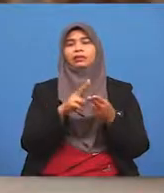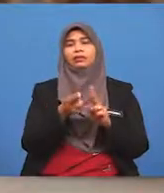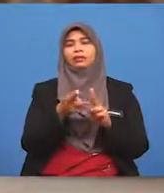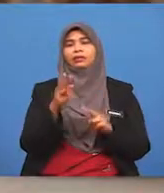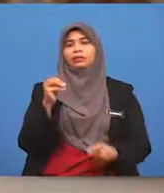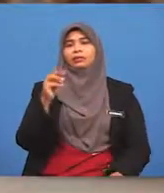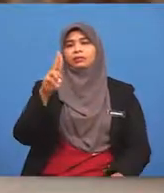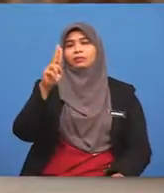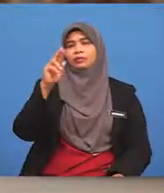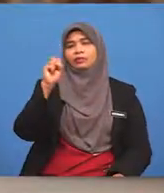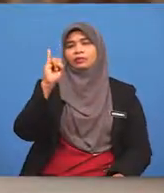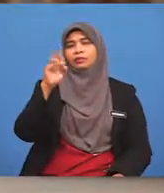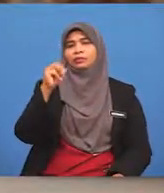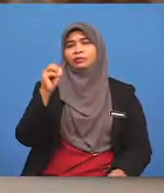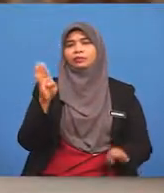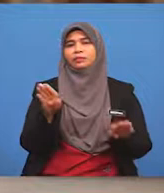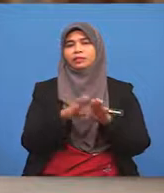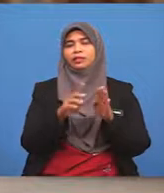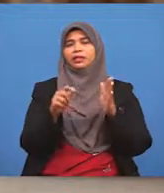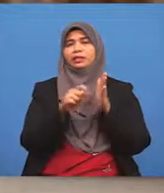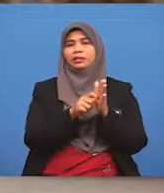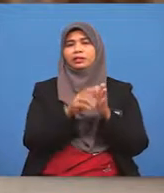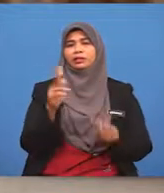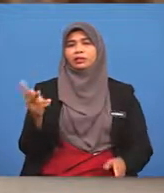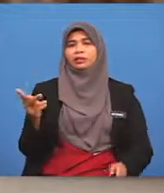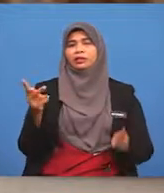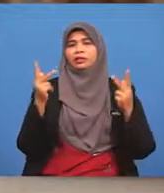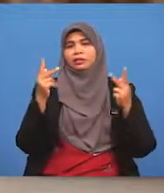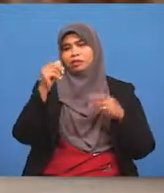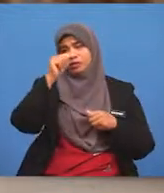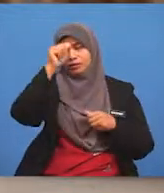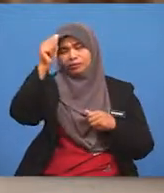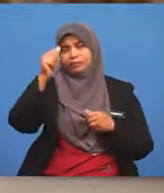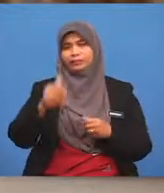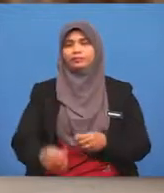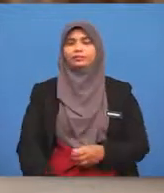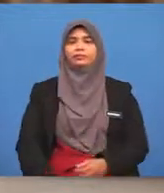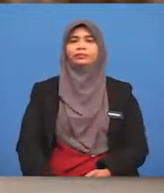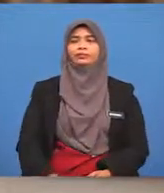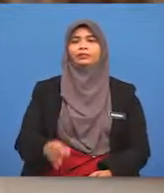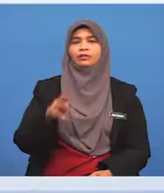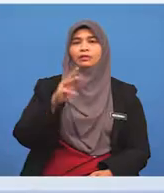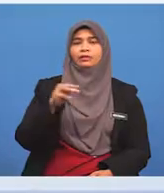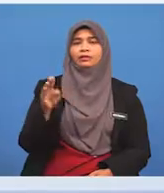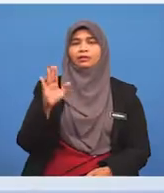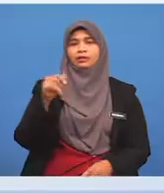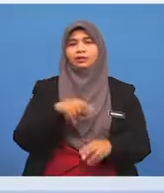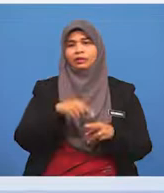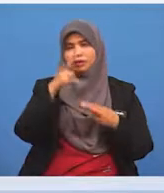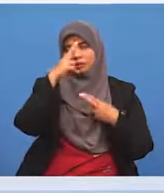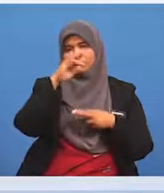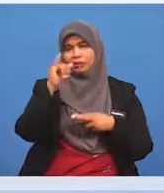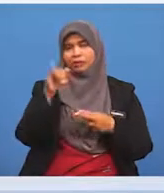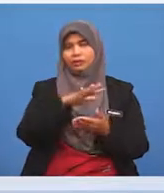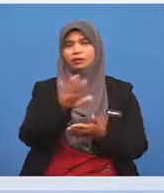Murid-murid yang dihormati sekalian, kita teruskan perkongsian hari ini dengan menjelaskan